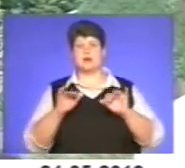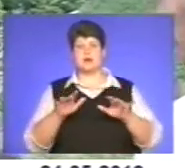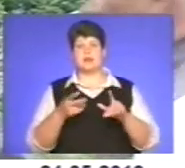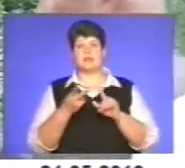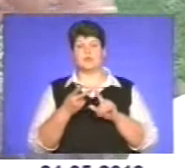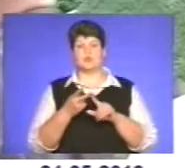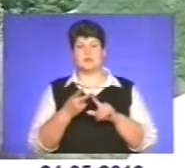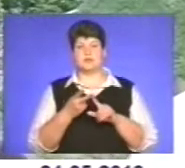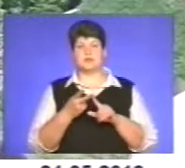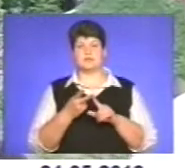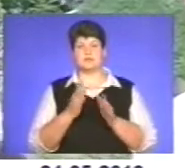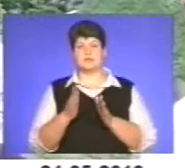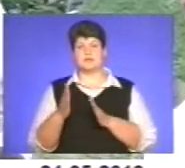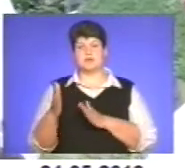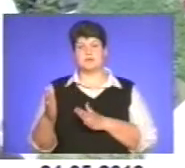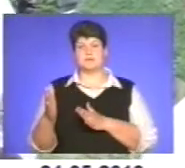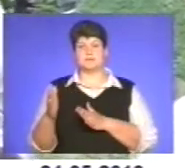вдруге